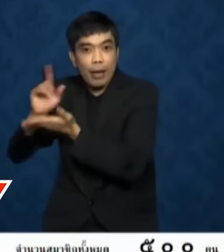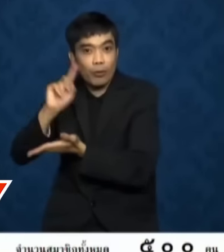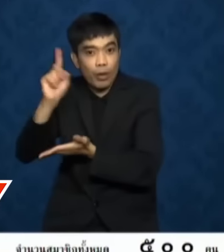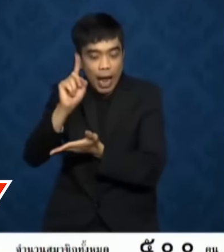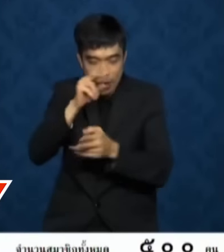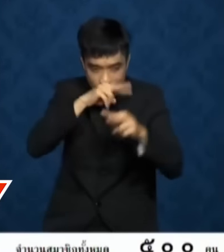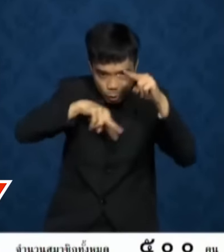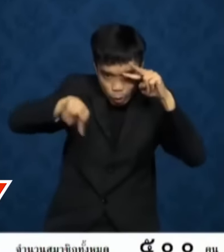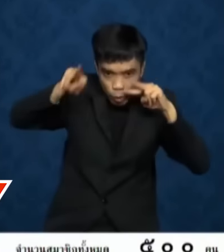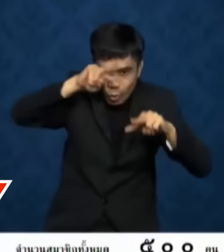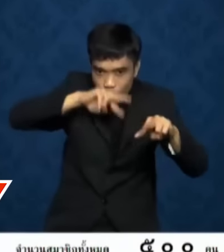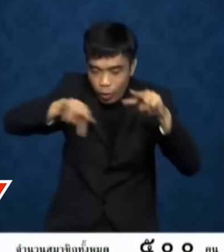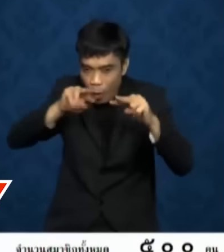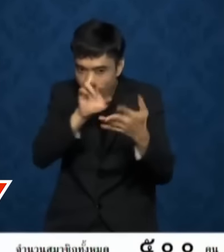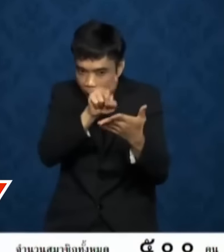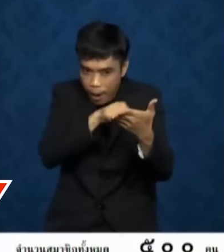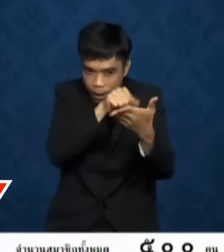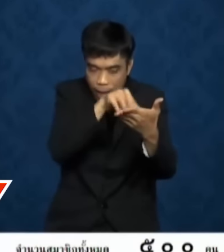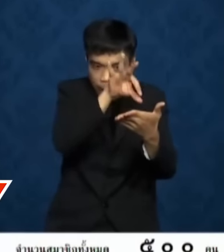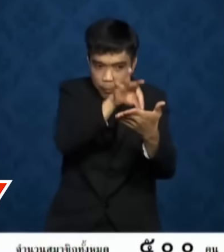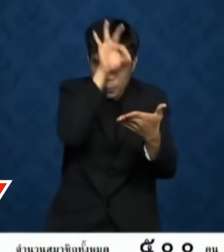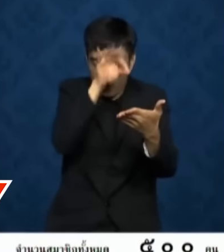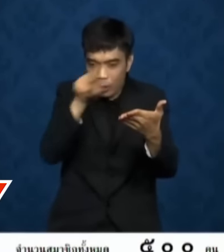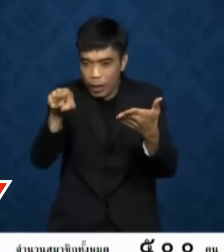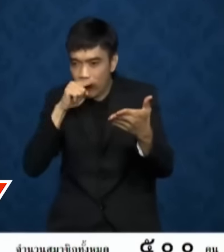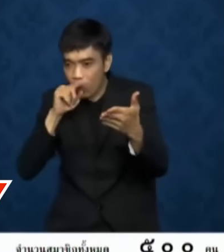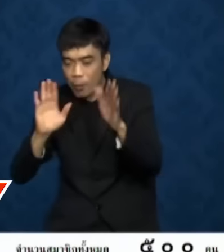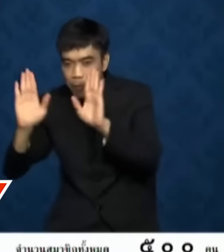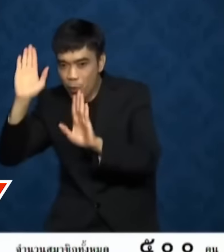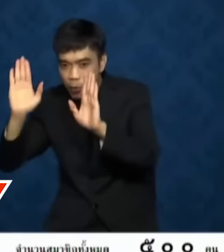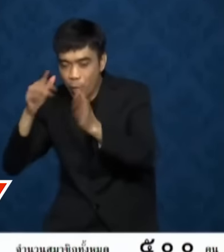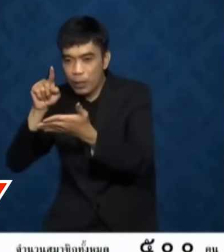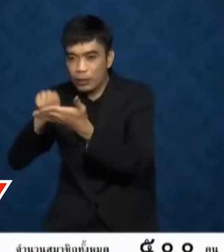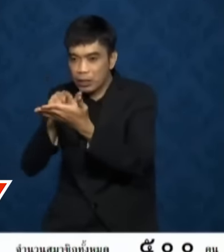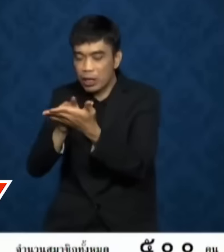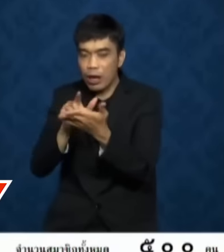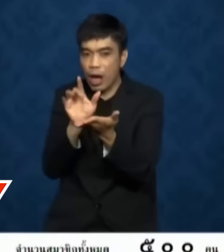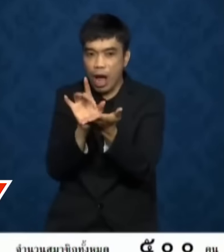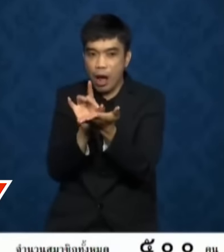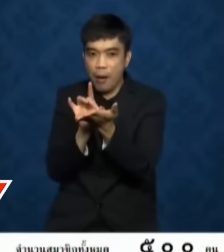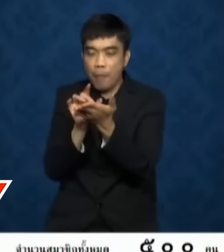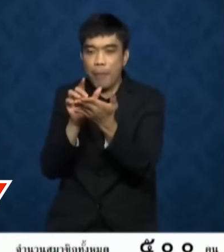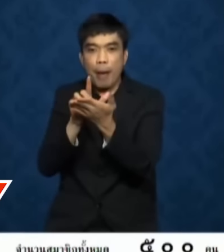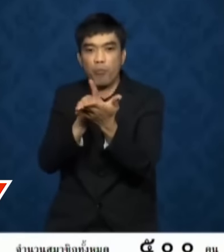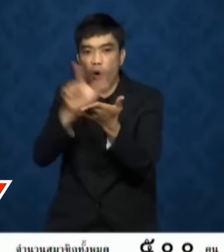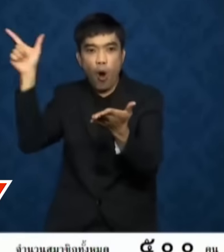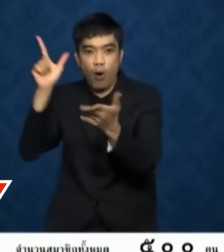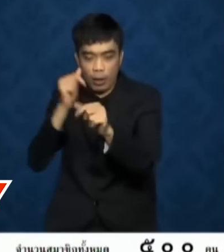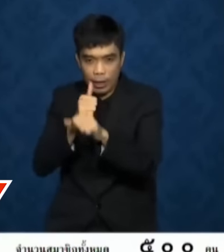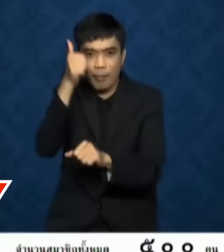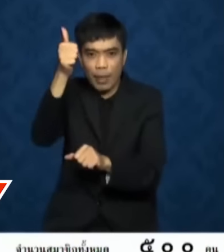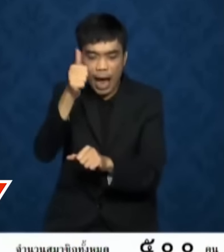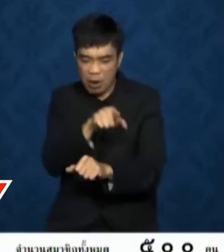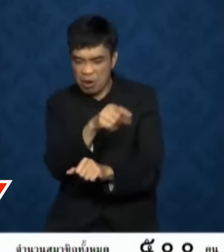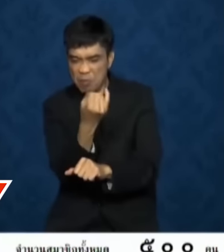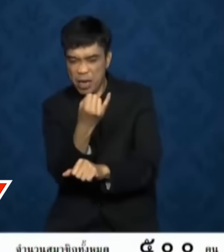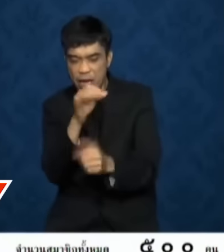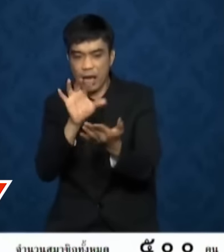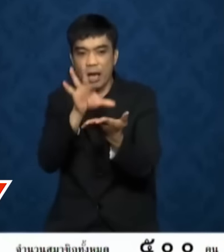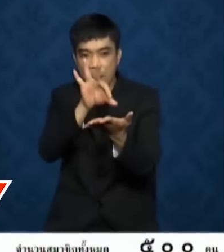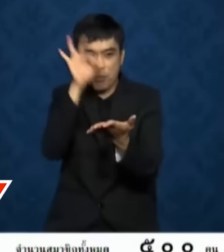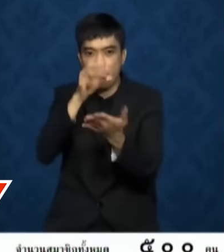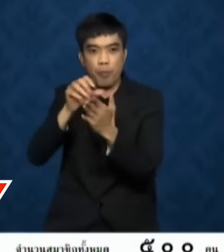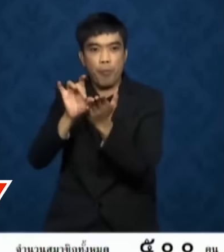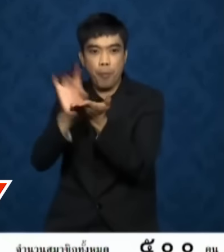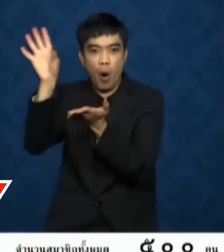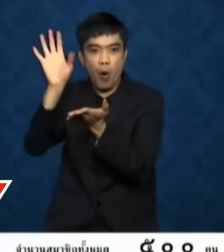ดุลที่ล้วนมาจากการเลือกตั้งของนักเรียนโดยตรงและสามารถถูกลงชื่อถอดถอนโดยนักเรียนได้เช่นกันส่วนตัวอย่าง